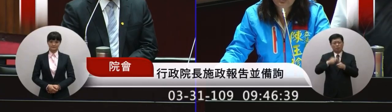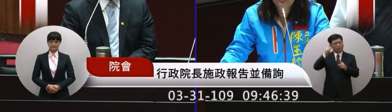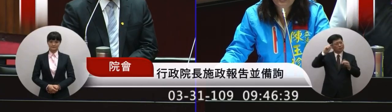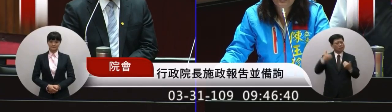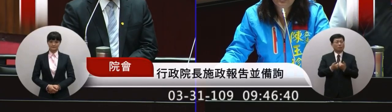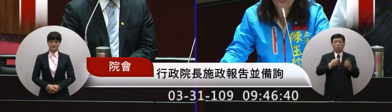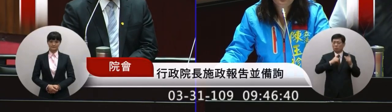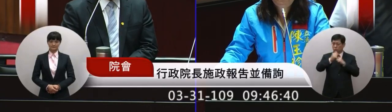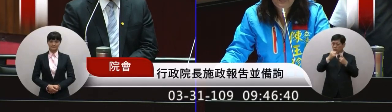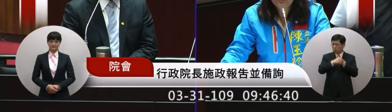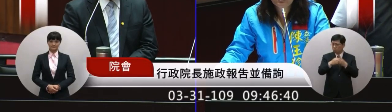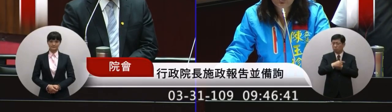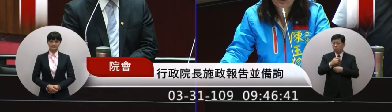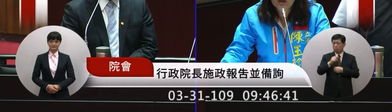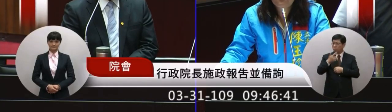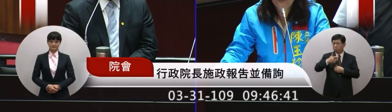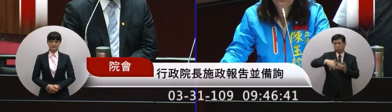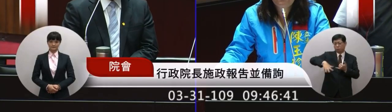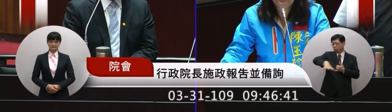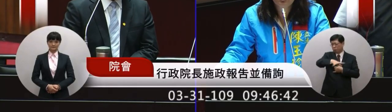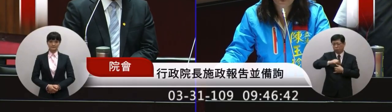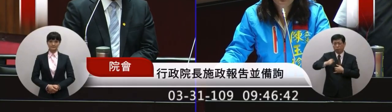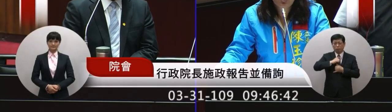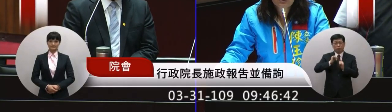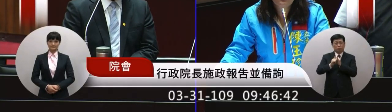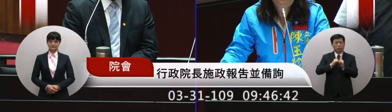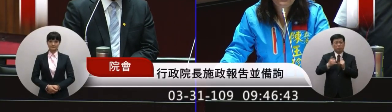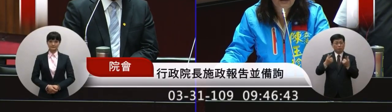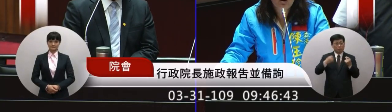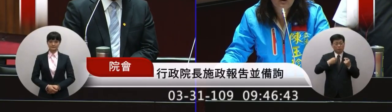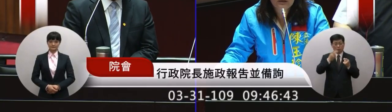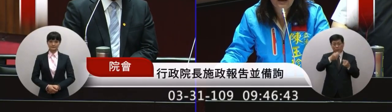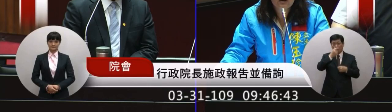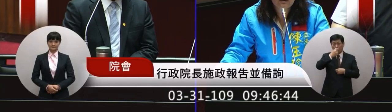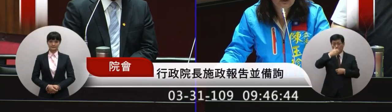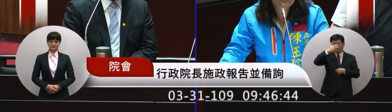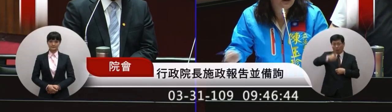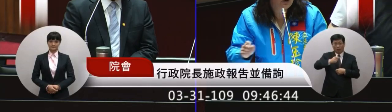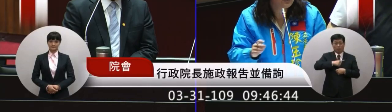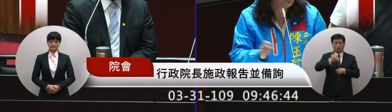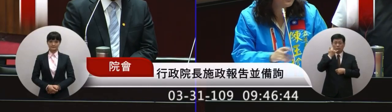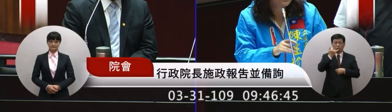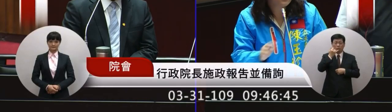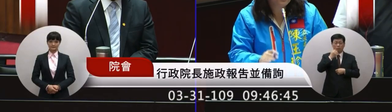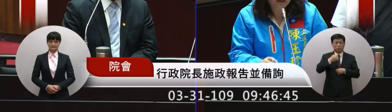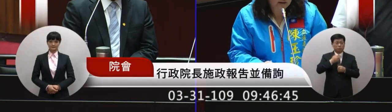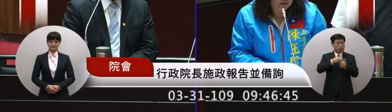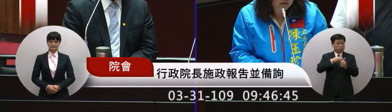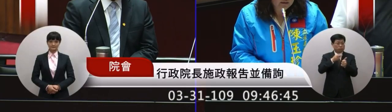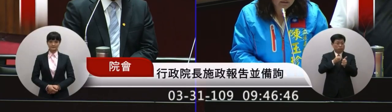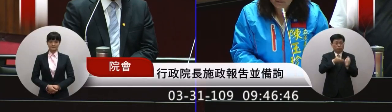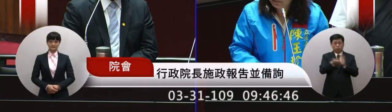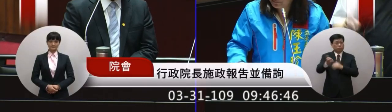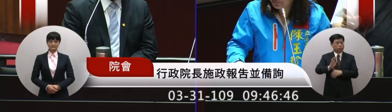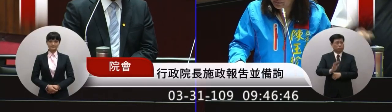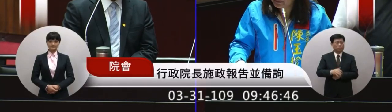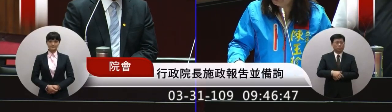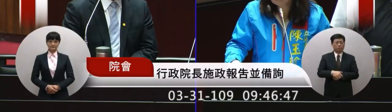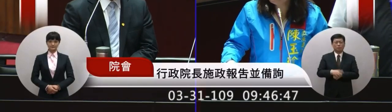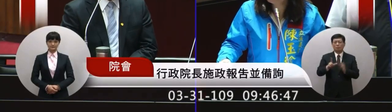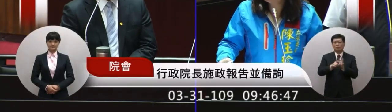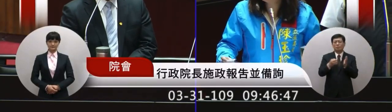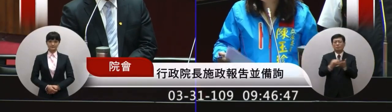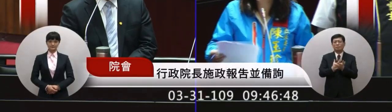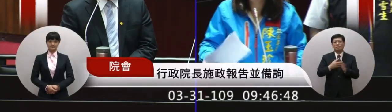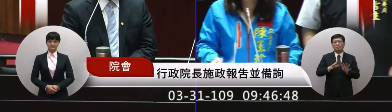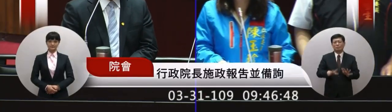一点回去看看，因为并不是所有地方的民众都希望把蒋公遗像，要蒋公的铜像迁移的。 院长，因为时间的关系